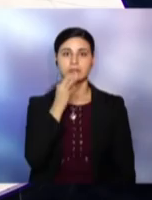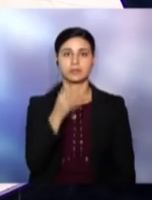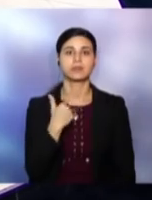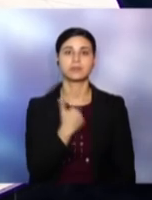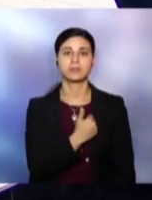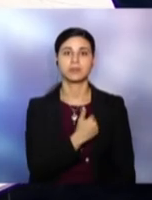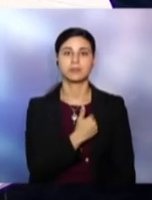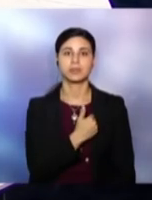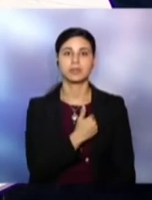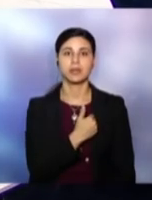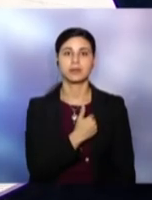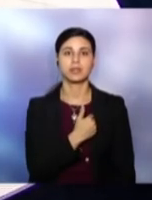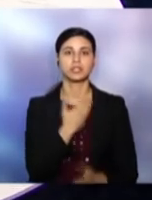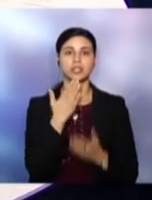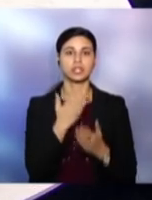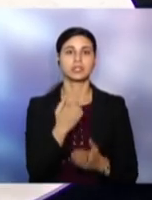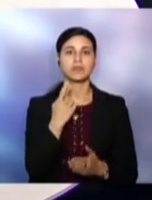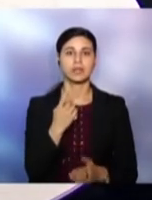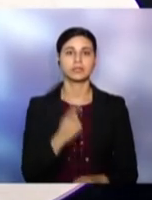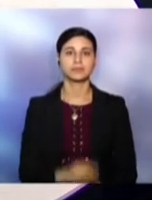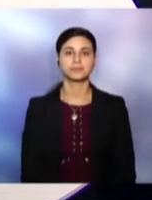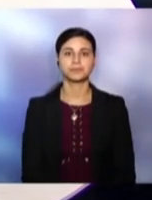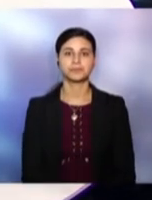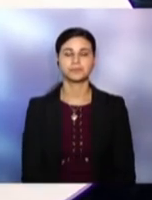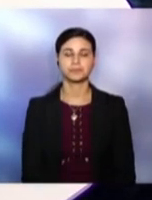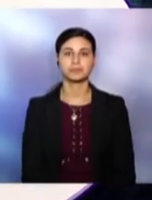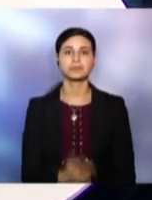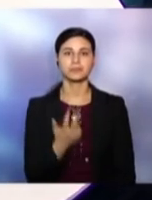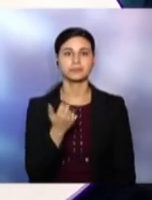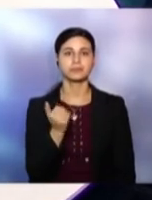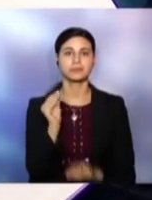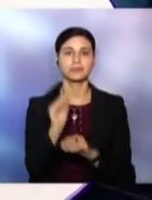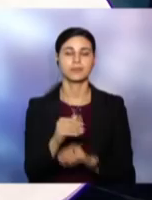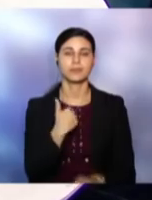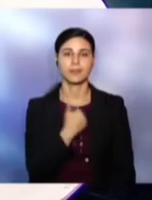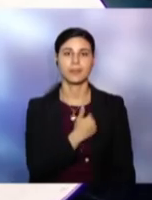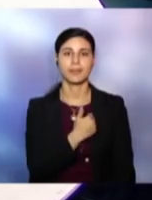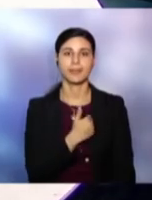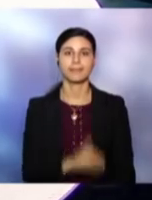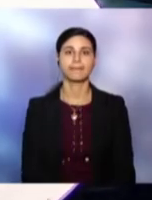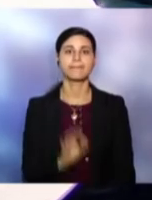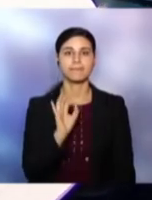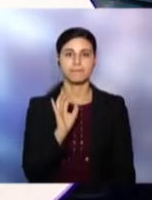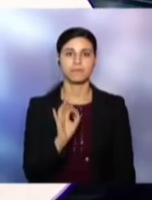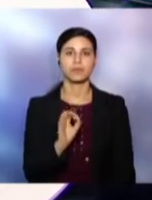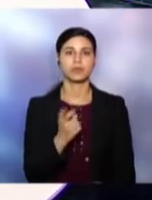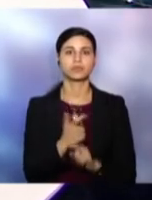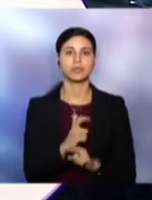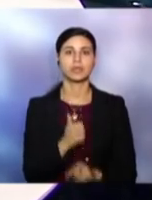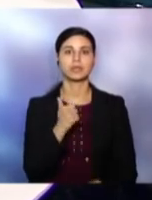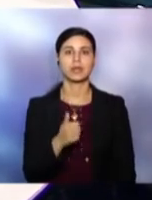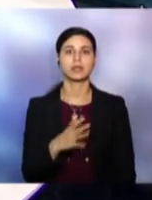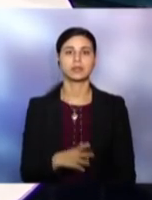ამიტომ მე მინდა დავსვა ახლა ერთი შეკითხვა. ერთ სიტყვას შეიძლება მანამდე, ანუ აი სწორედ ძალიან კარგი იყო